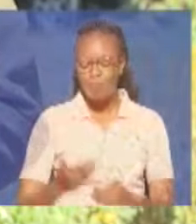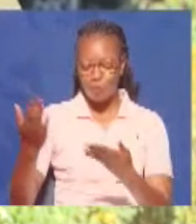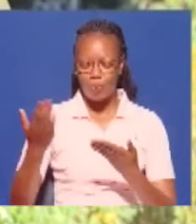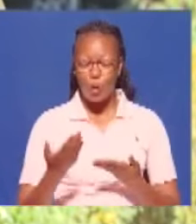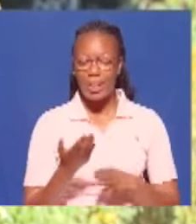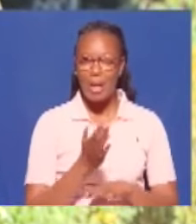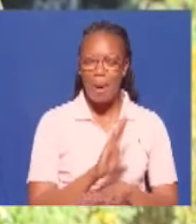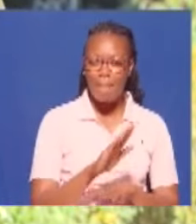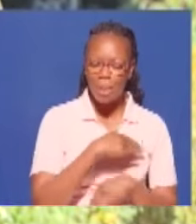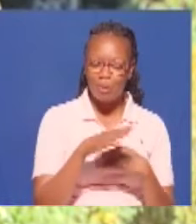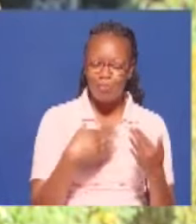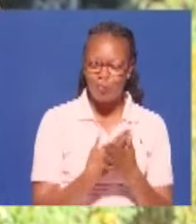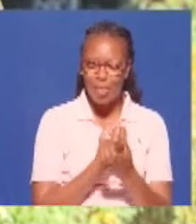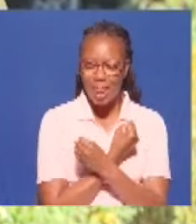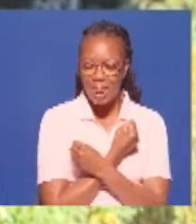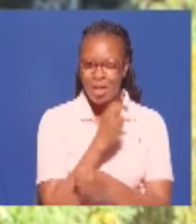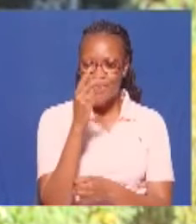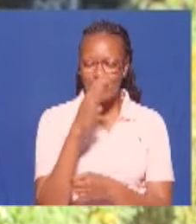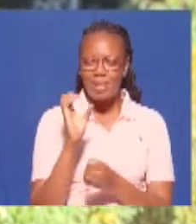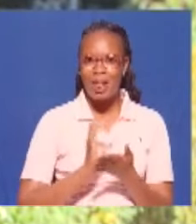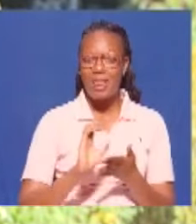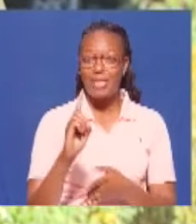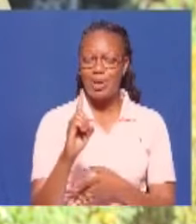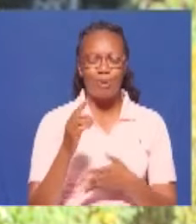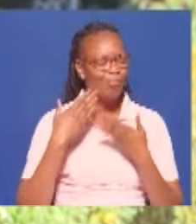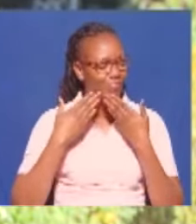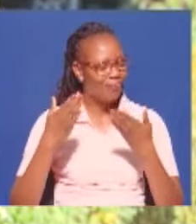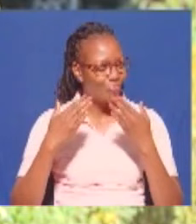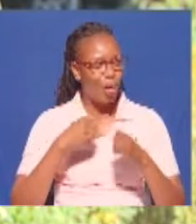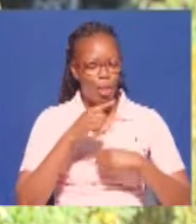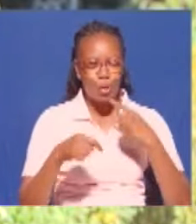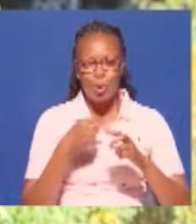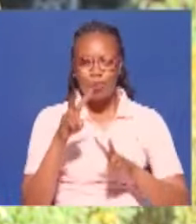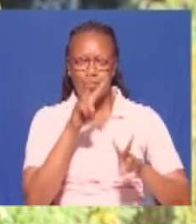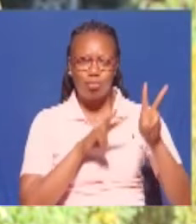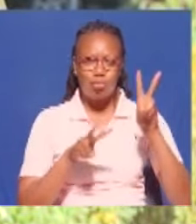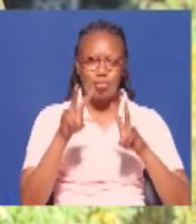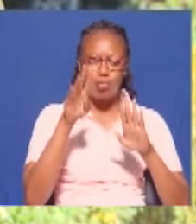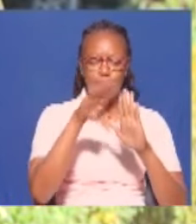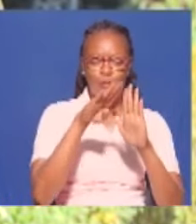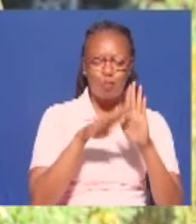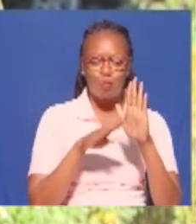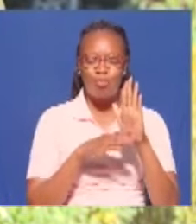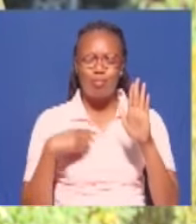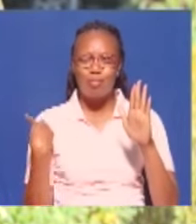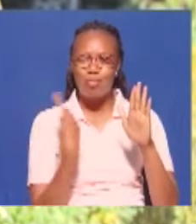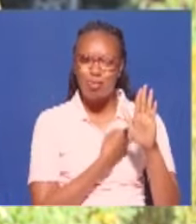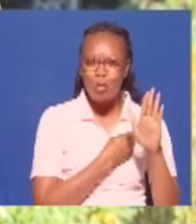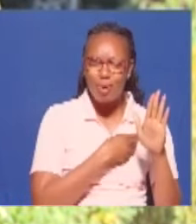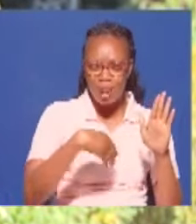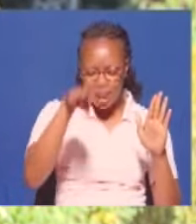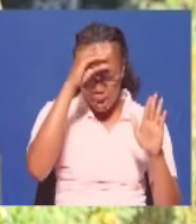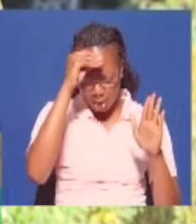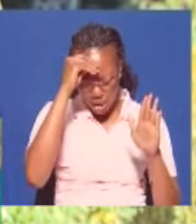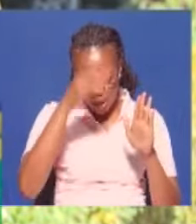Karibu tena mpenzi mtazamaji wa KBC Channel 1. Na asante kwa kuendelea kutizama Mkulima. Jukwaa